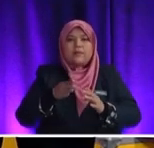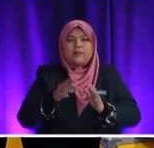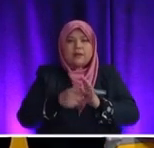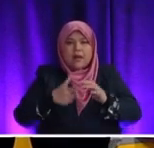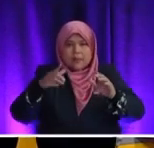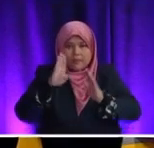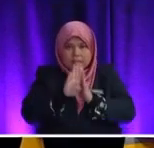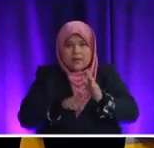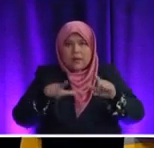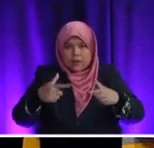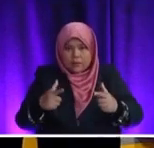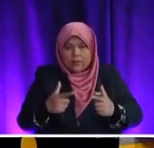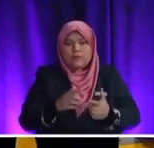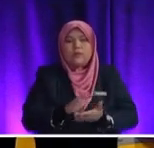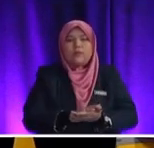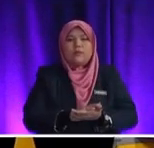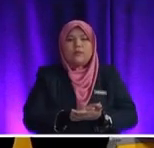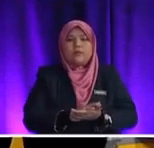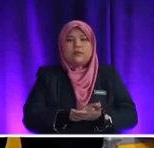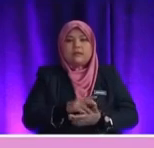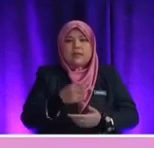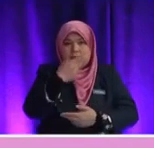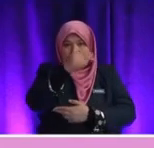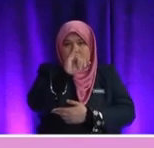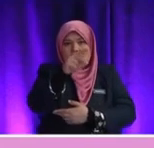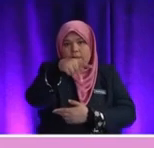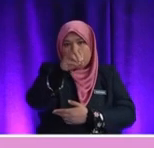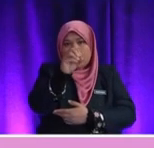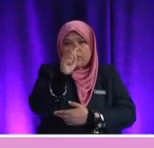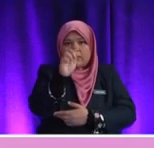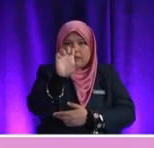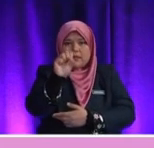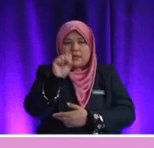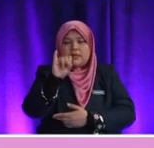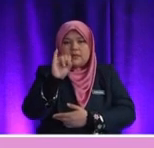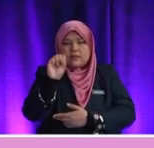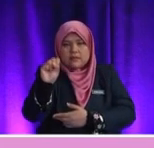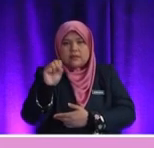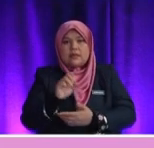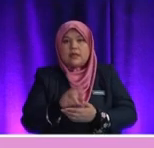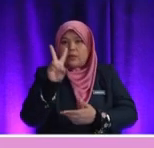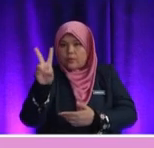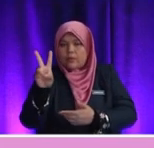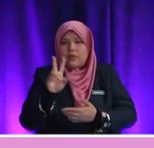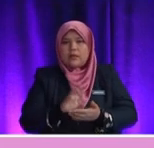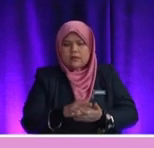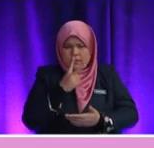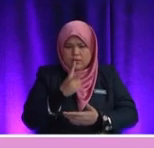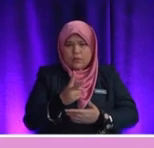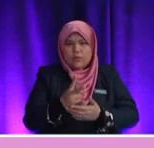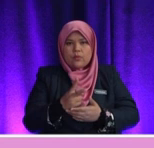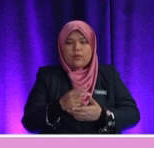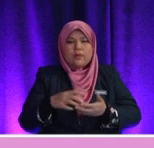melakukan eksperimen hye-sook hal potensi bagi eksperimen yang pertama ini yang kedua segitiga akan melihat sebatian AEON